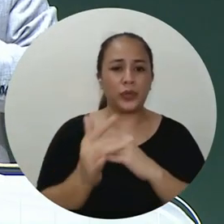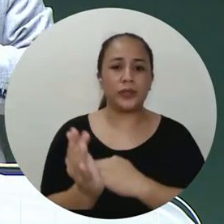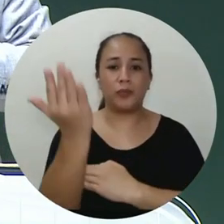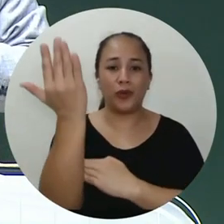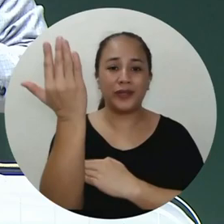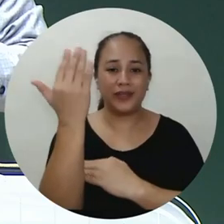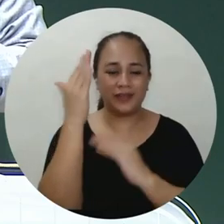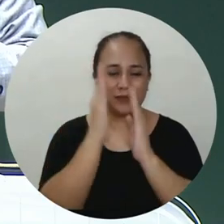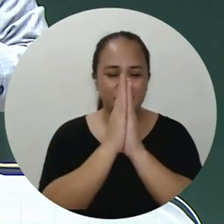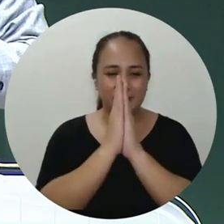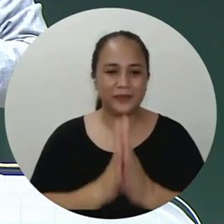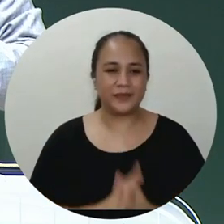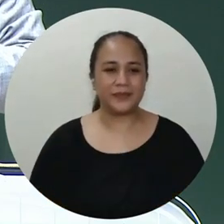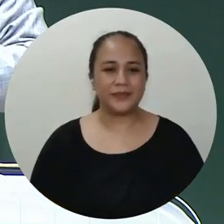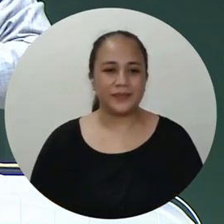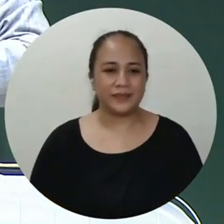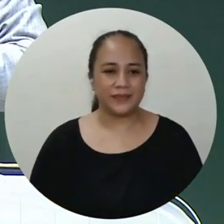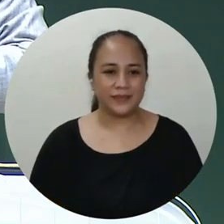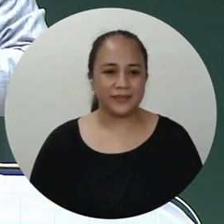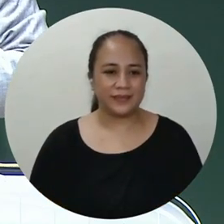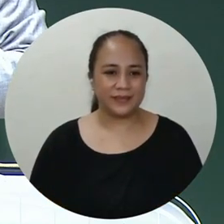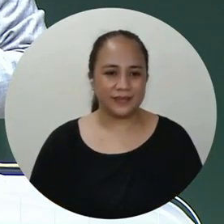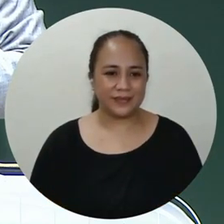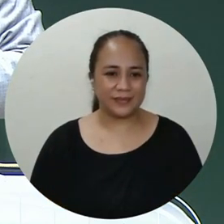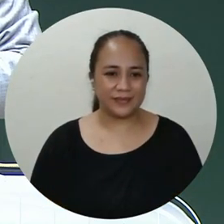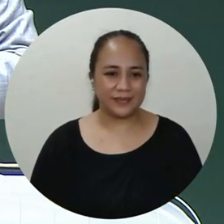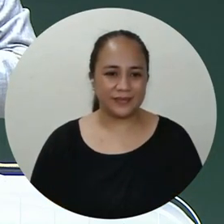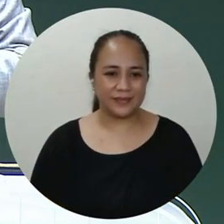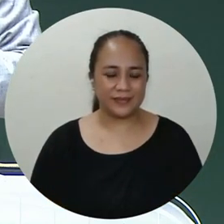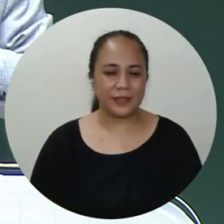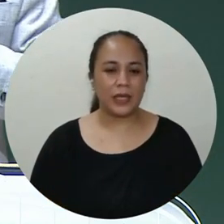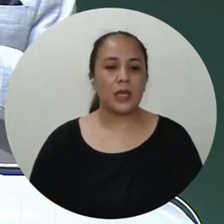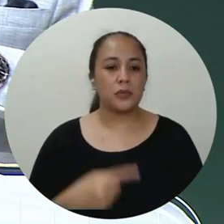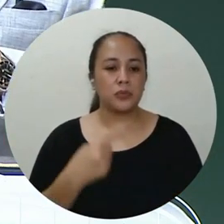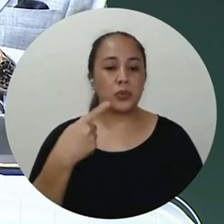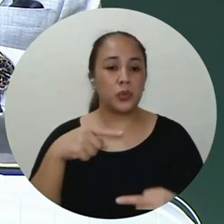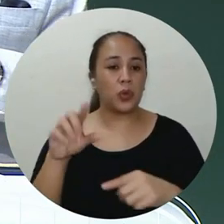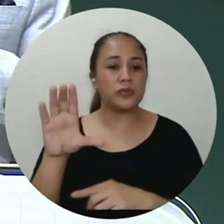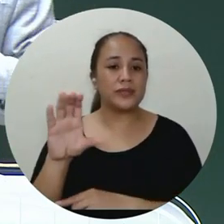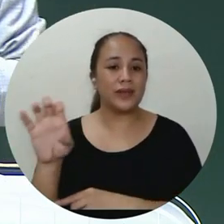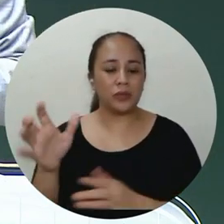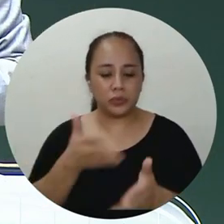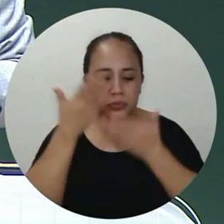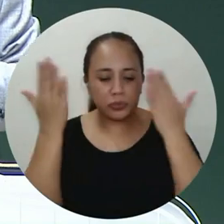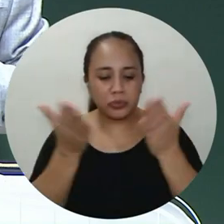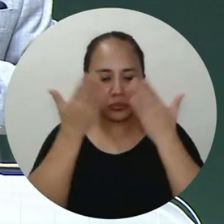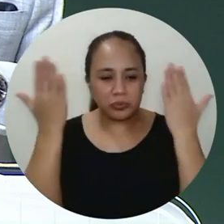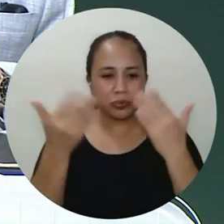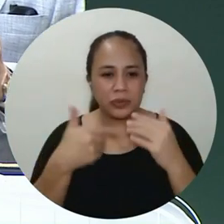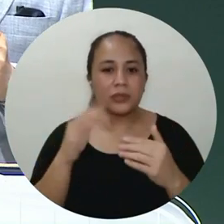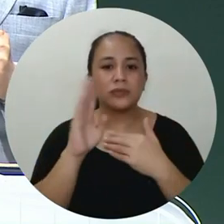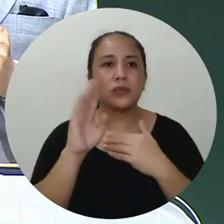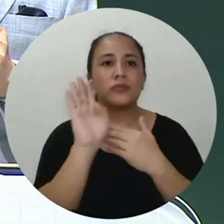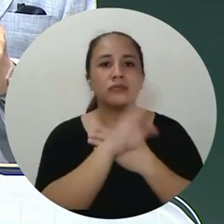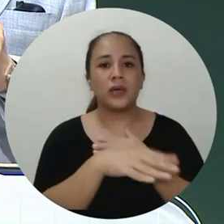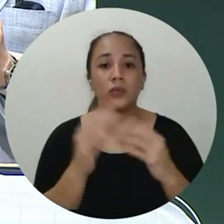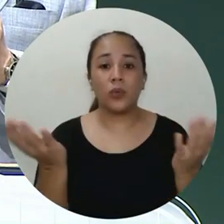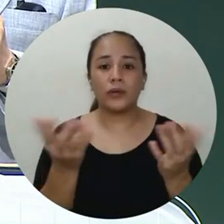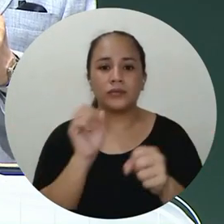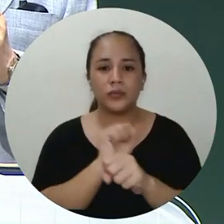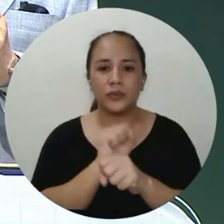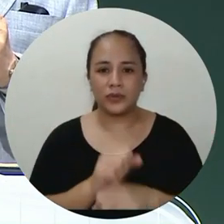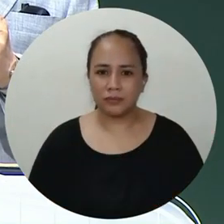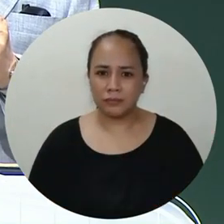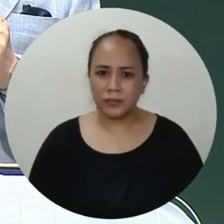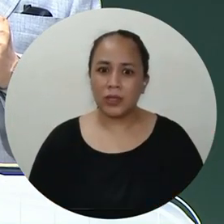세수하고 와서 새벽기도 하고 바로 출근하는 겁니다. And then I'd go to the bathroom, wash my face, and then go right back to work. 그걸 3년 했습니다. I did that for